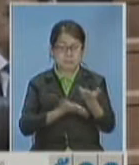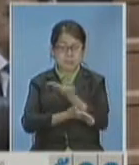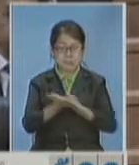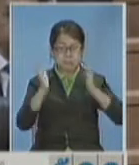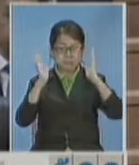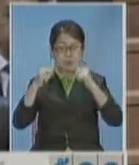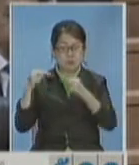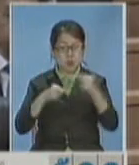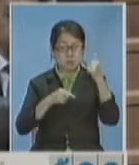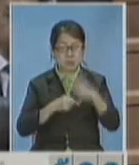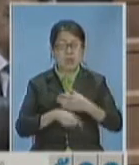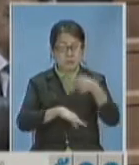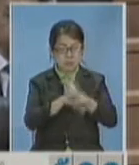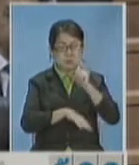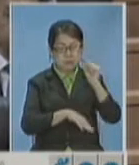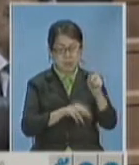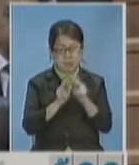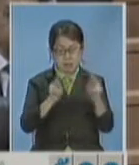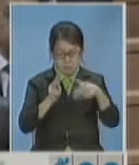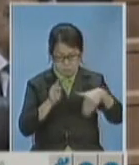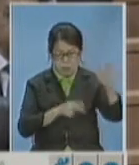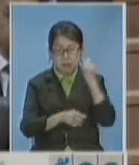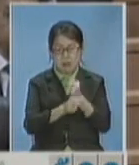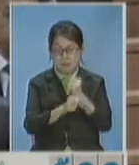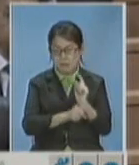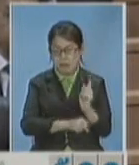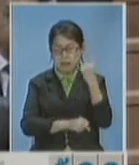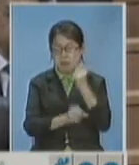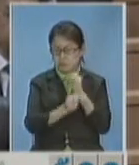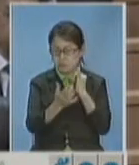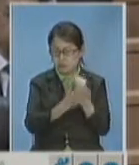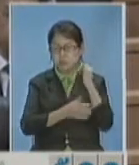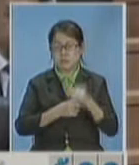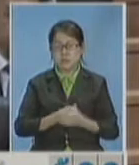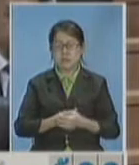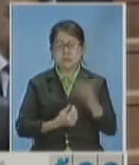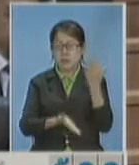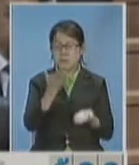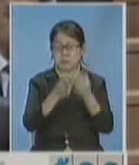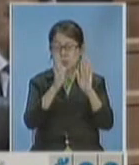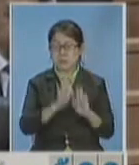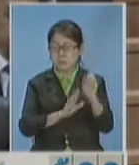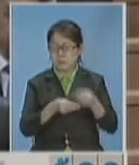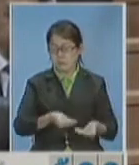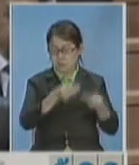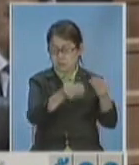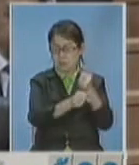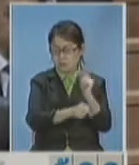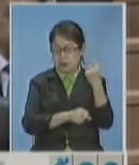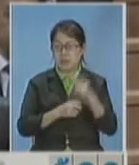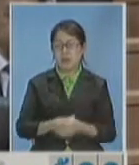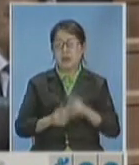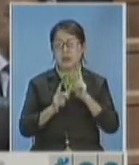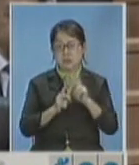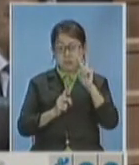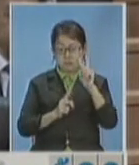ธานต้องสั่งการให้กรรมธิการเนี่ยนำกลับไปดำเนินการให้ชอบจะโดยอะไรก็สุดแล้วแต่ประการ